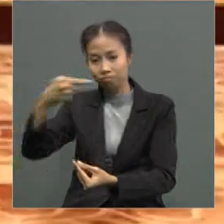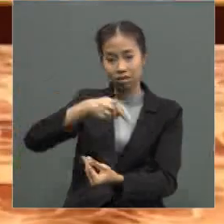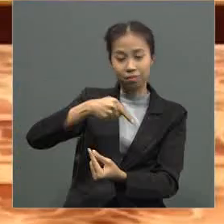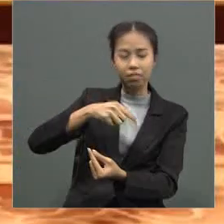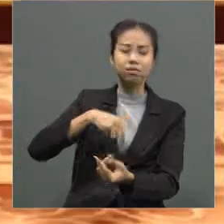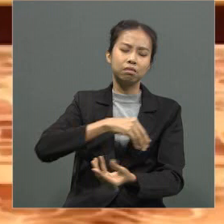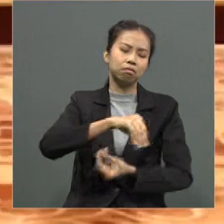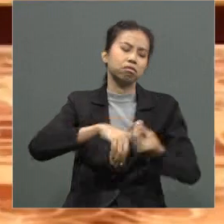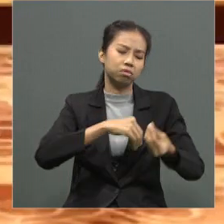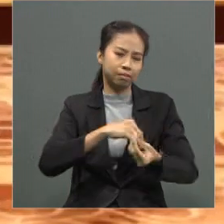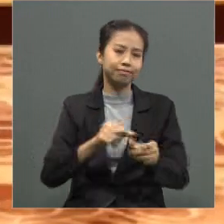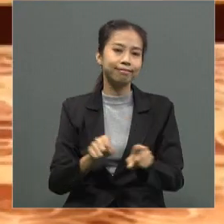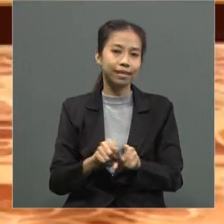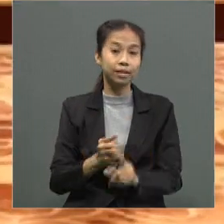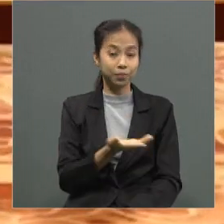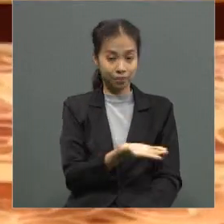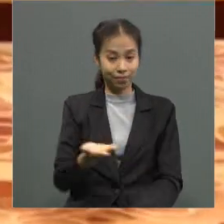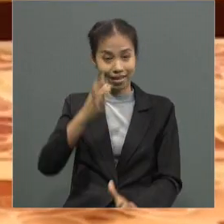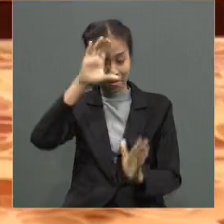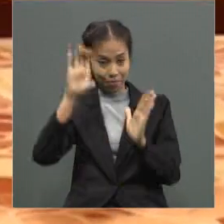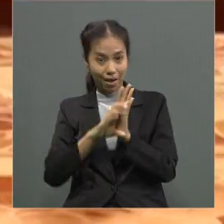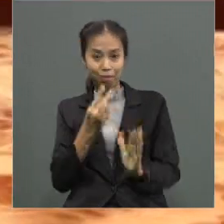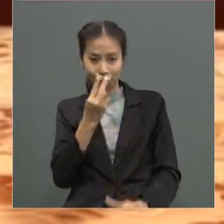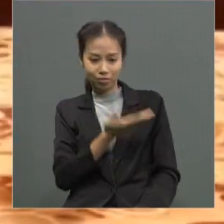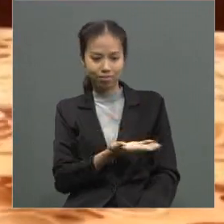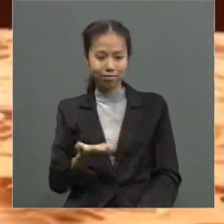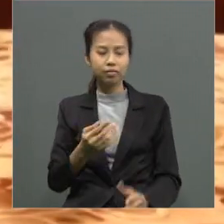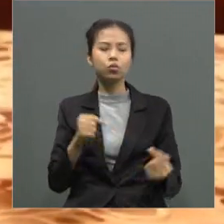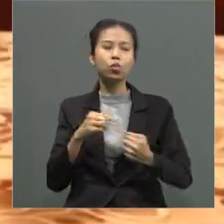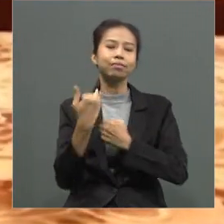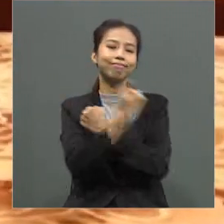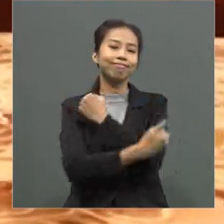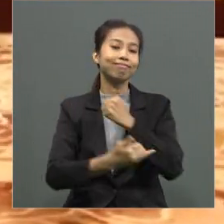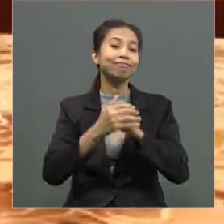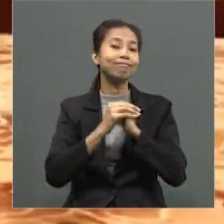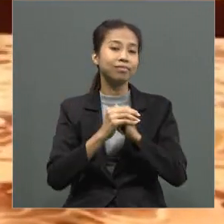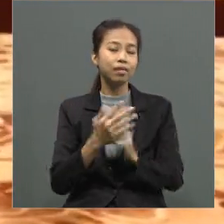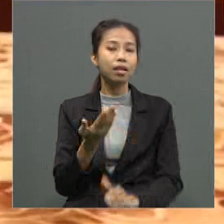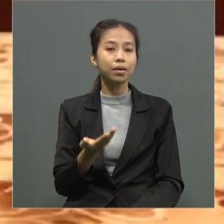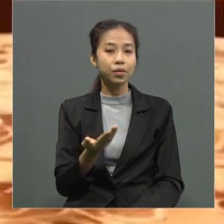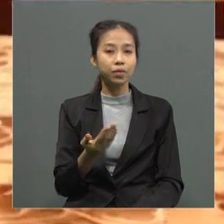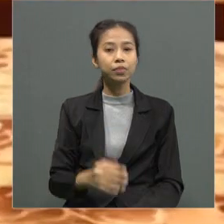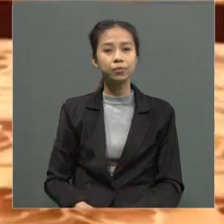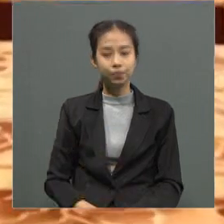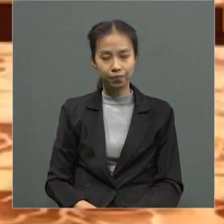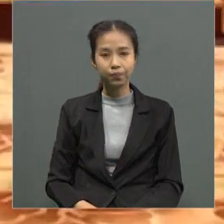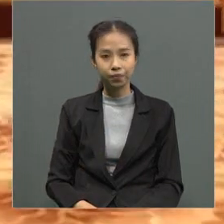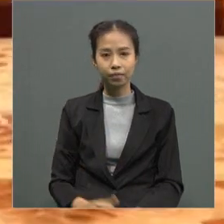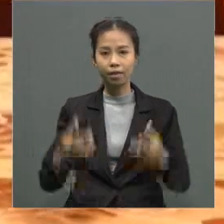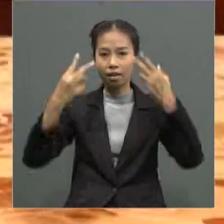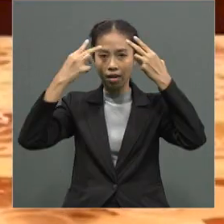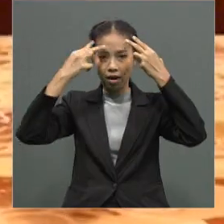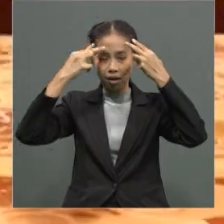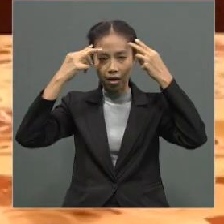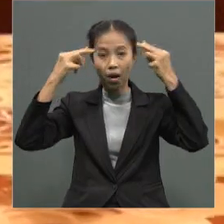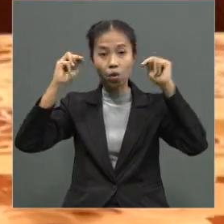แต่ว่าเดี๋ยวก่อนนะคะภาพที่คุณผู้ชมเห็นเนี่ยเดี๋ยวต่อไปจะไปไปดูที่จีนกันบ้างอันนี้เป็นภาพที่กรณีที่ท่านนายกรัฐมนตรีเดินทางเยือนจีน